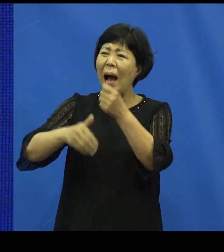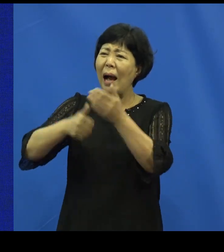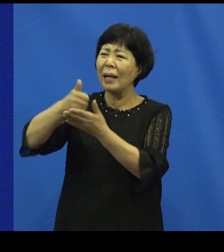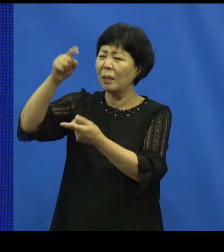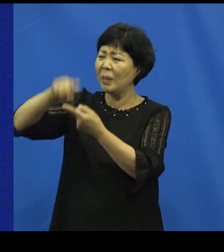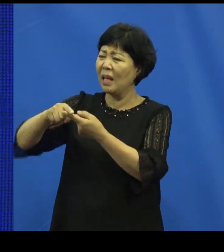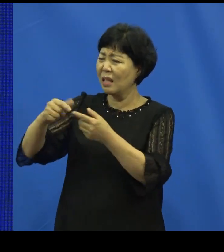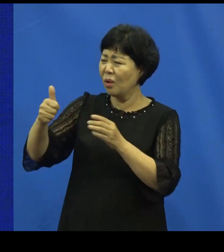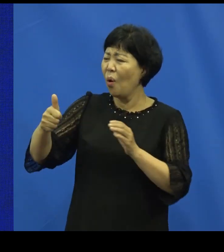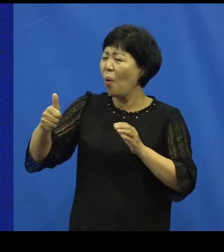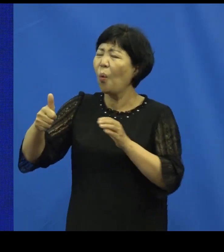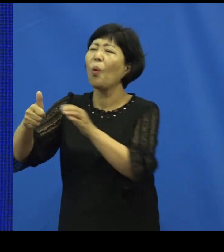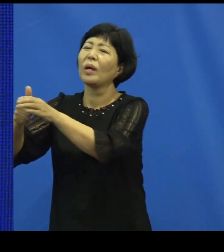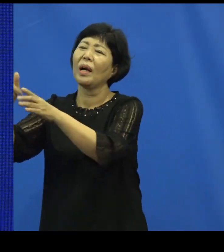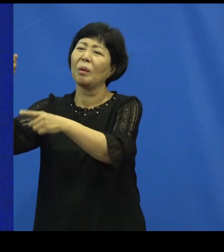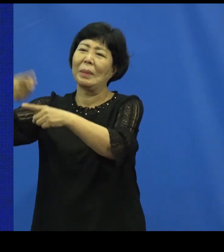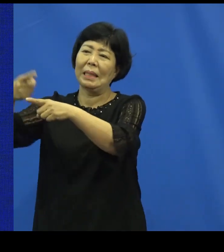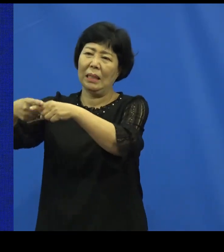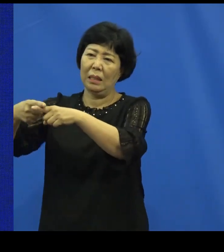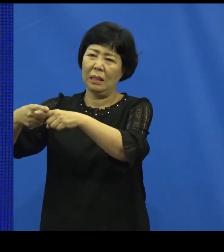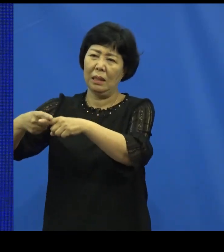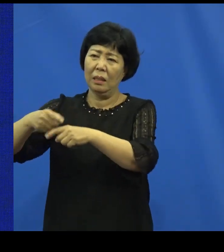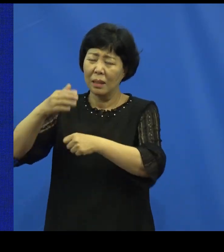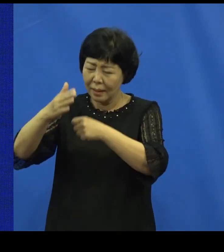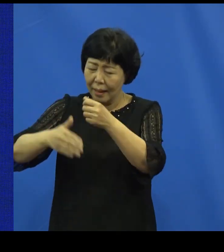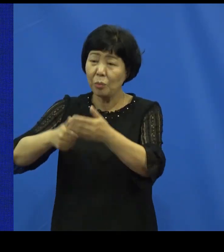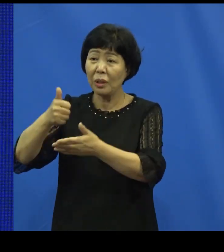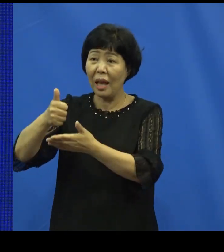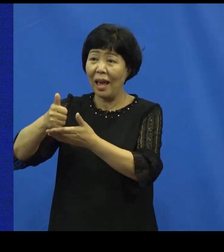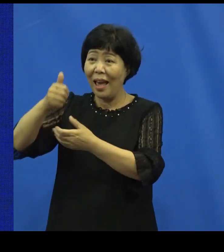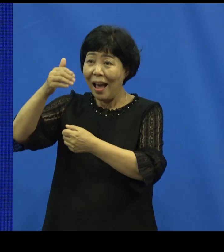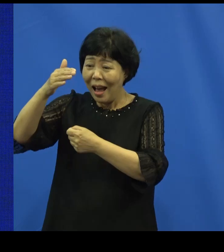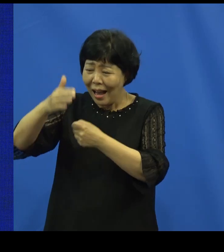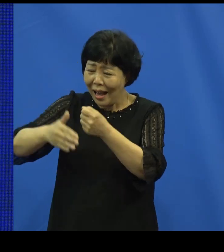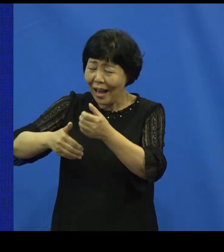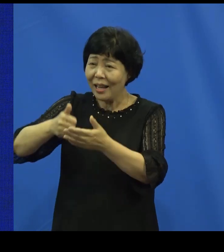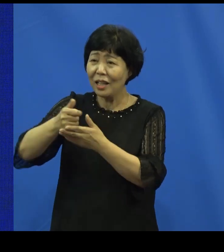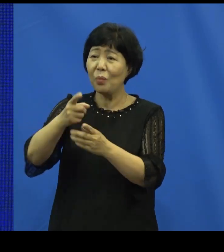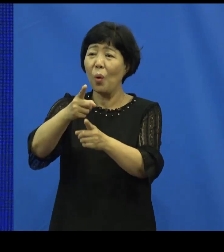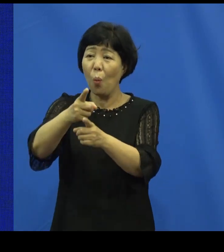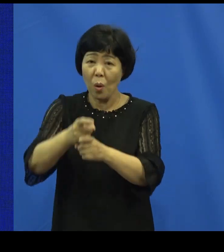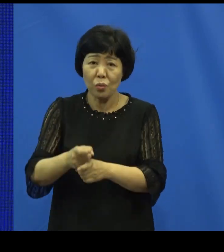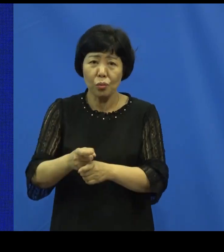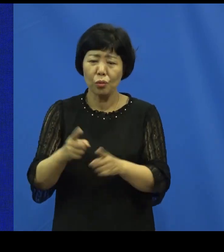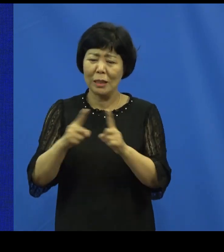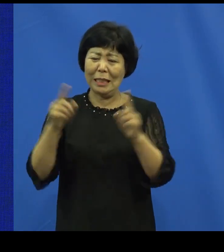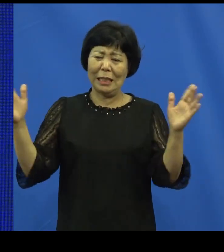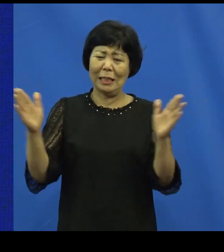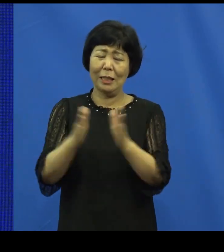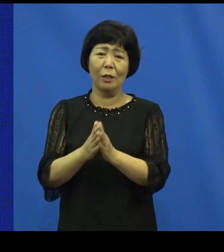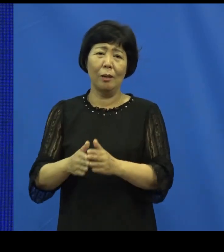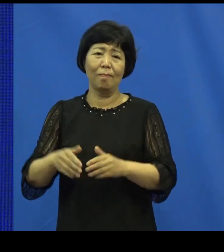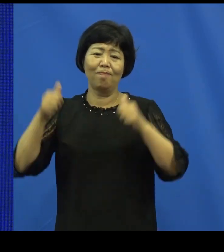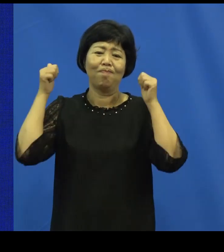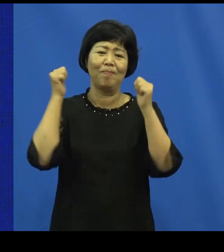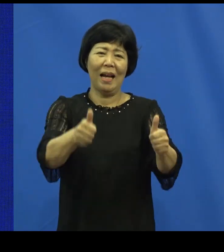나의 적이 아니라 하나님의 적이 됩니다. 그러면 그 적을 하나님이 심판하신다는 거예요.